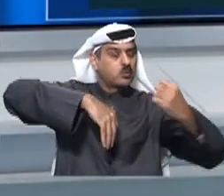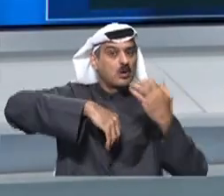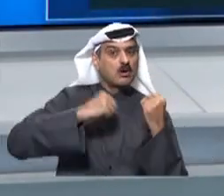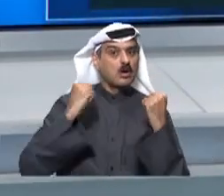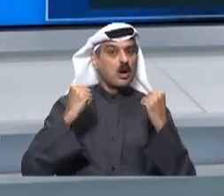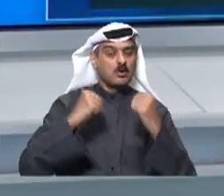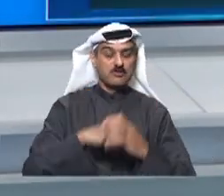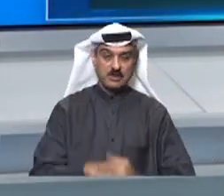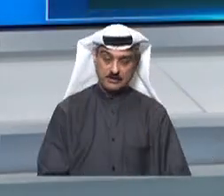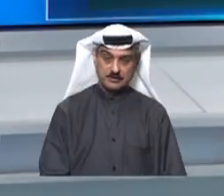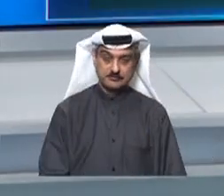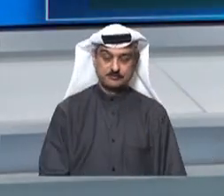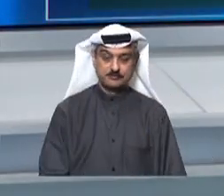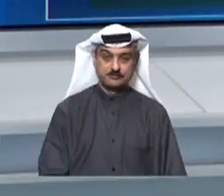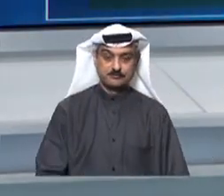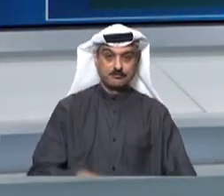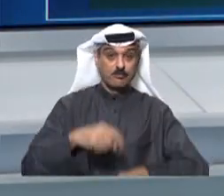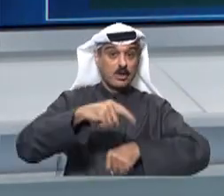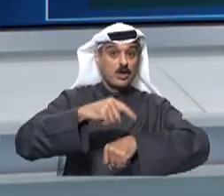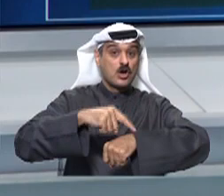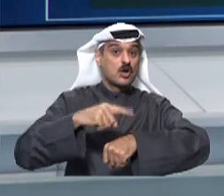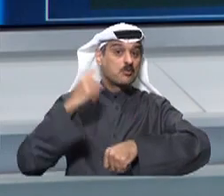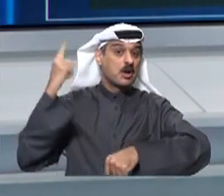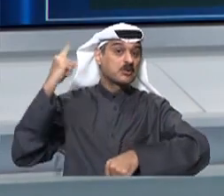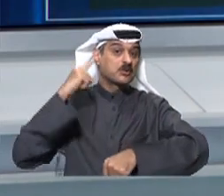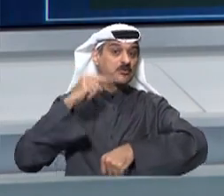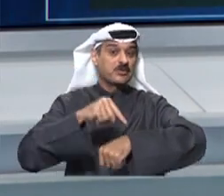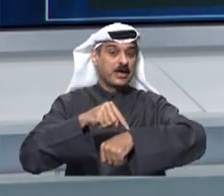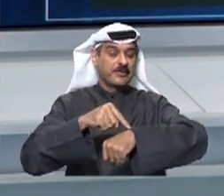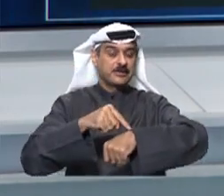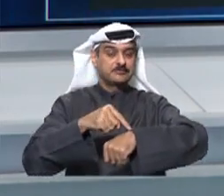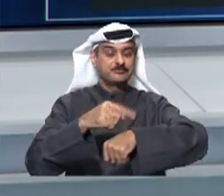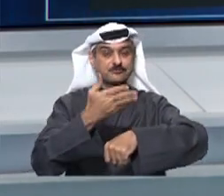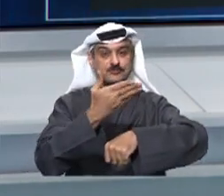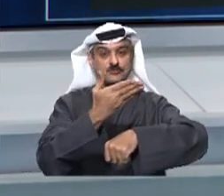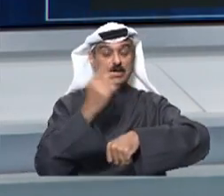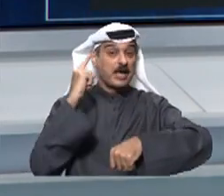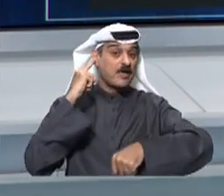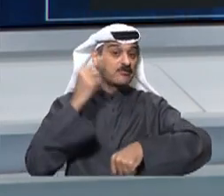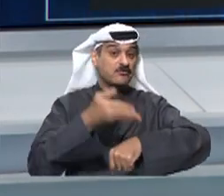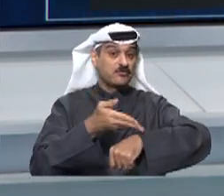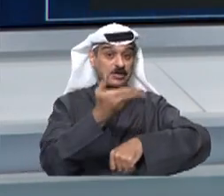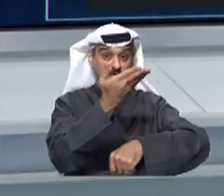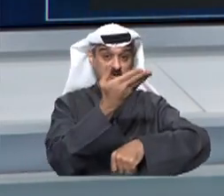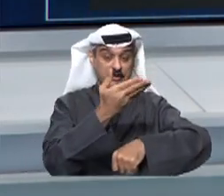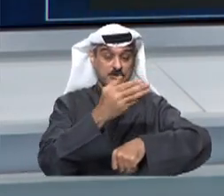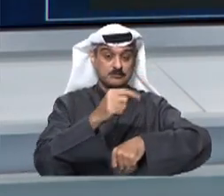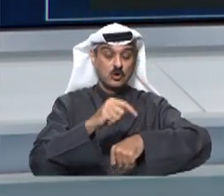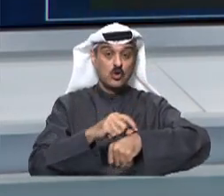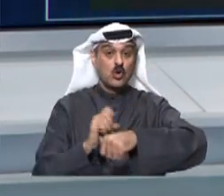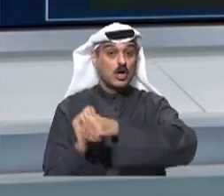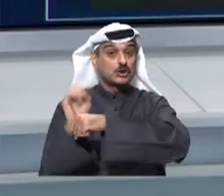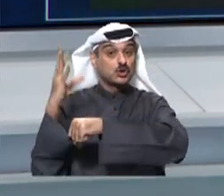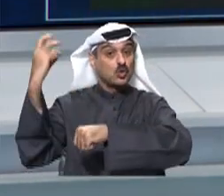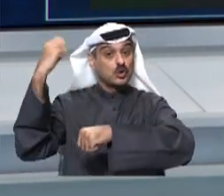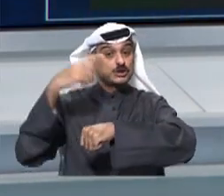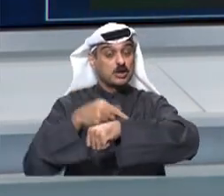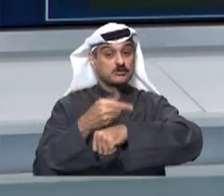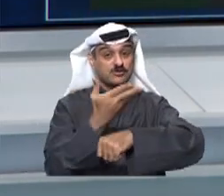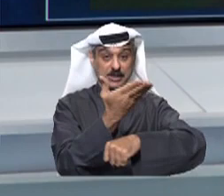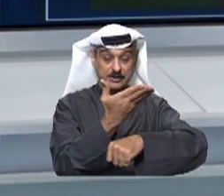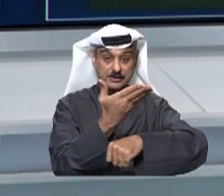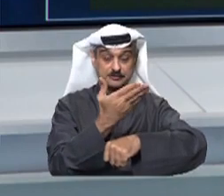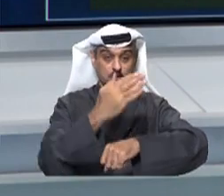بالنسبة للمواقيت حسب التوقيت المحلي لمدينة الكويت، موعد أذان الفجر الساعة 5:18 دقيقة، شروق الشمس